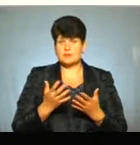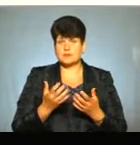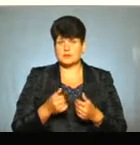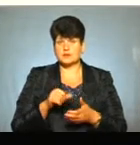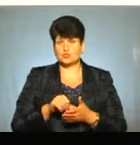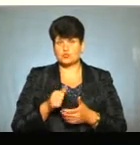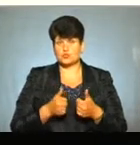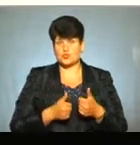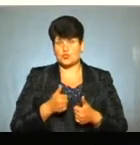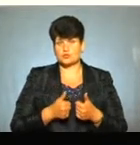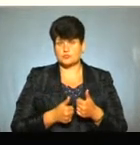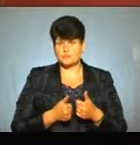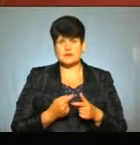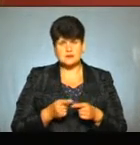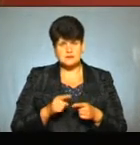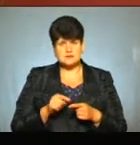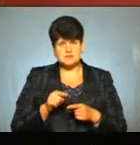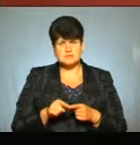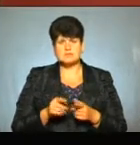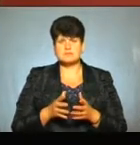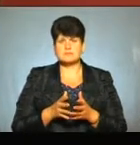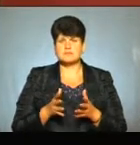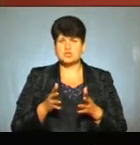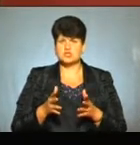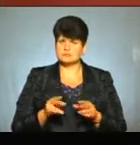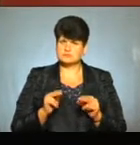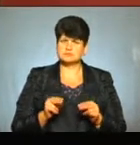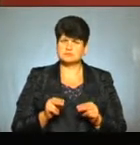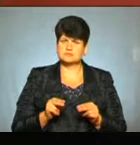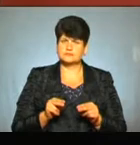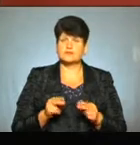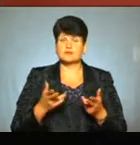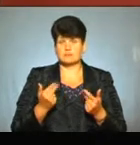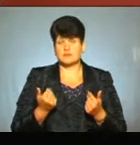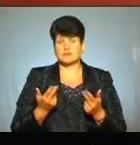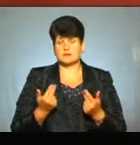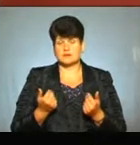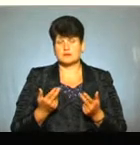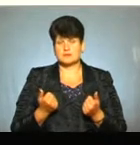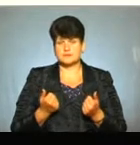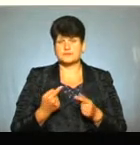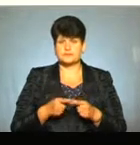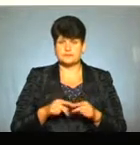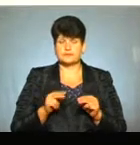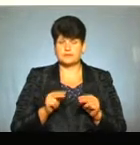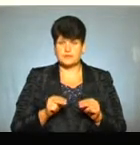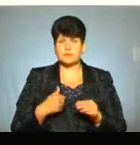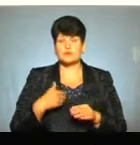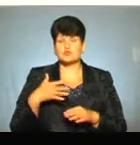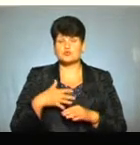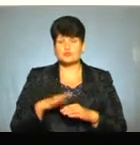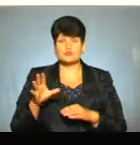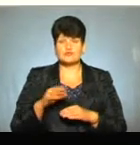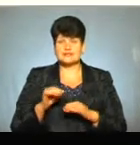участь у конкурсі. Тобто це таким чином більш справедливе, скажімо так, так, буде відбір чи ні? Так. Так, адже ми розуміємо, що